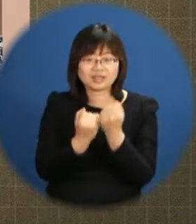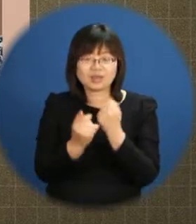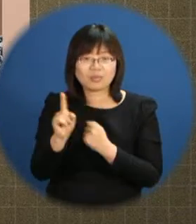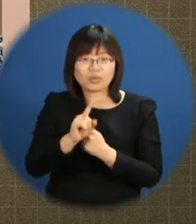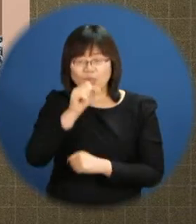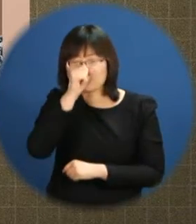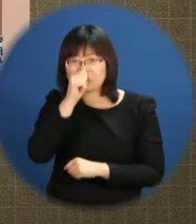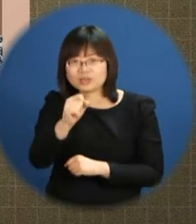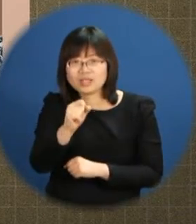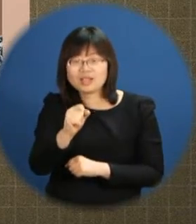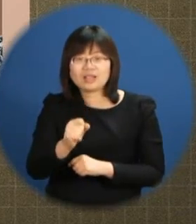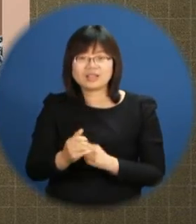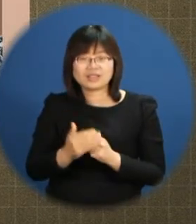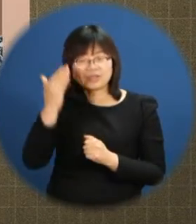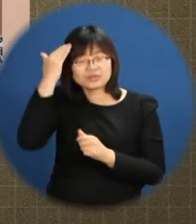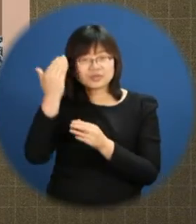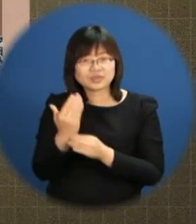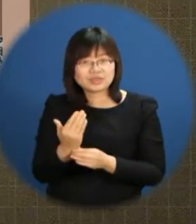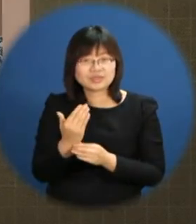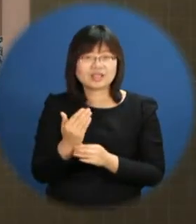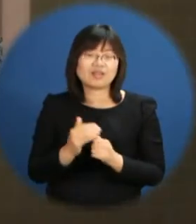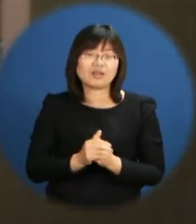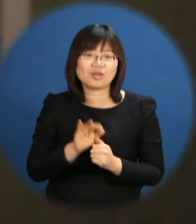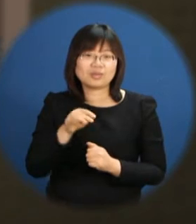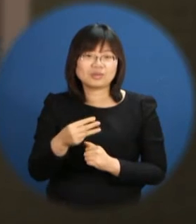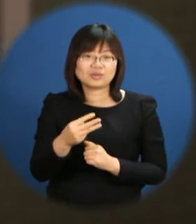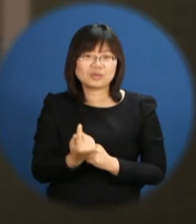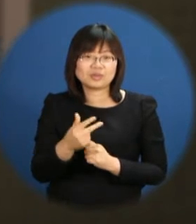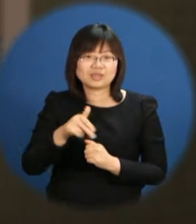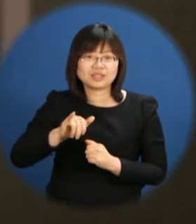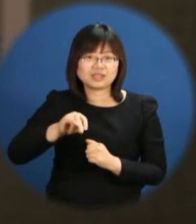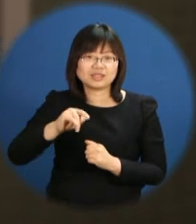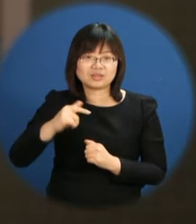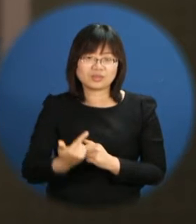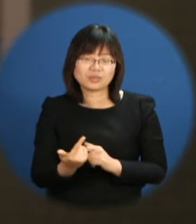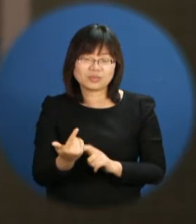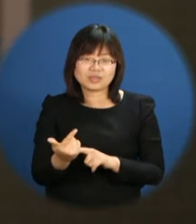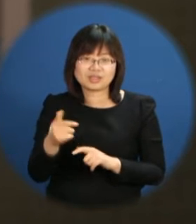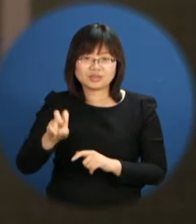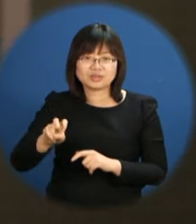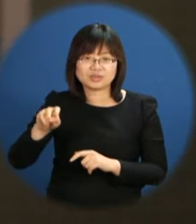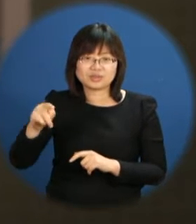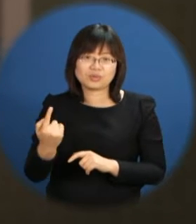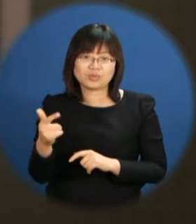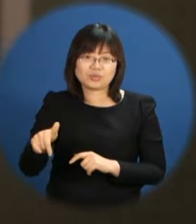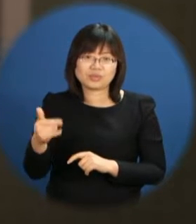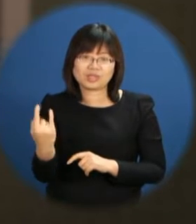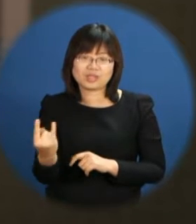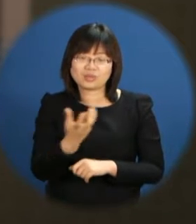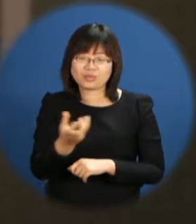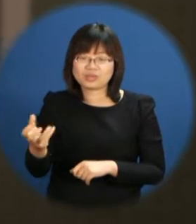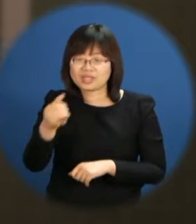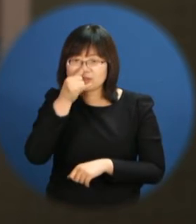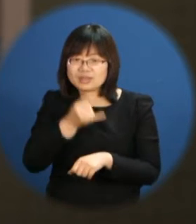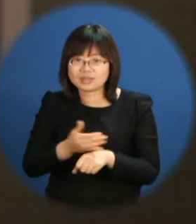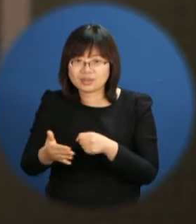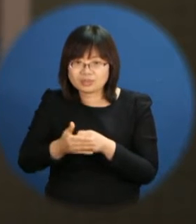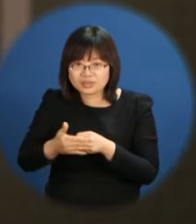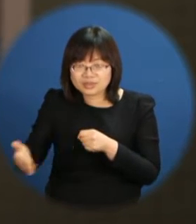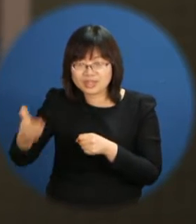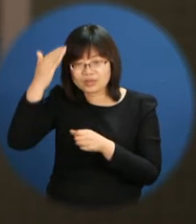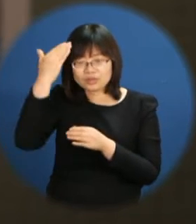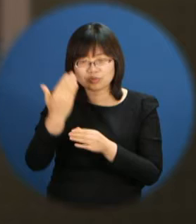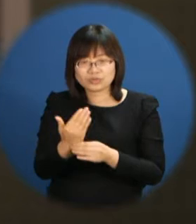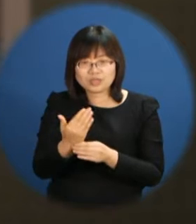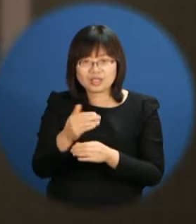좋다 그 수 세서 프로지 스톤이 금 석회로 옮겨가서 2 금 석회는 금속이 되고 수 슨